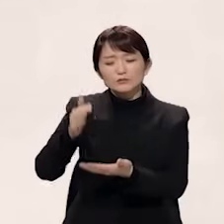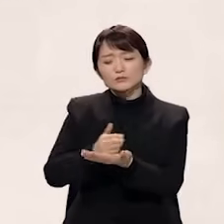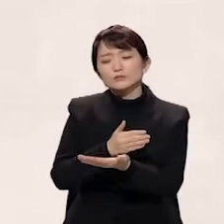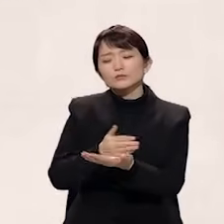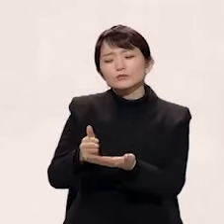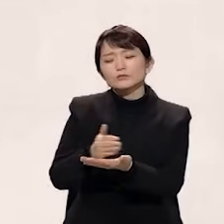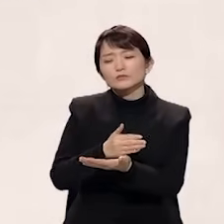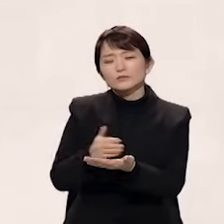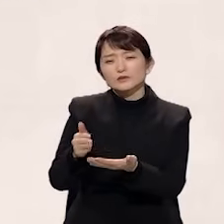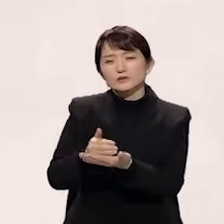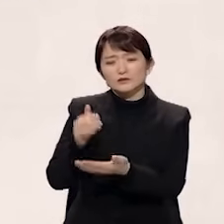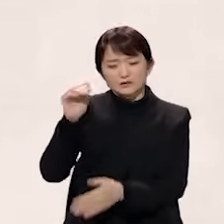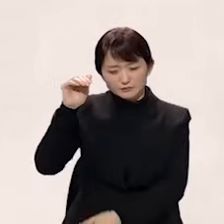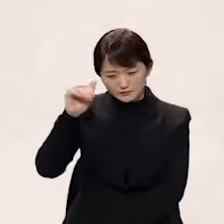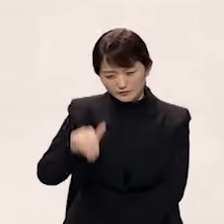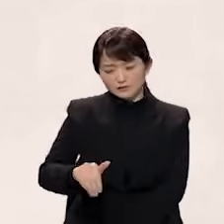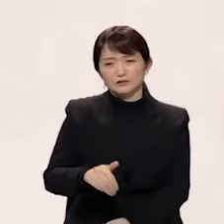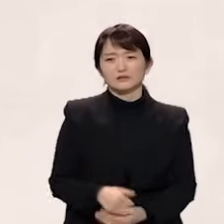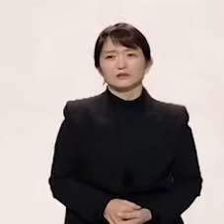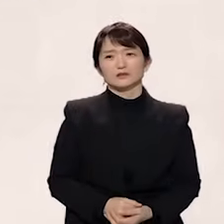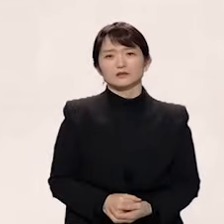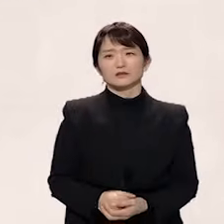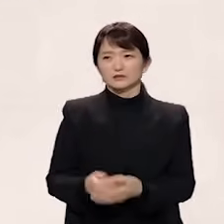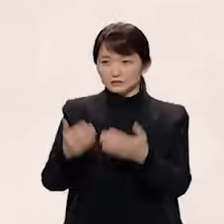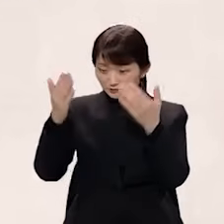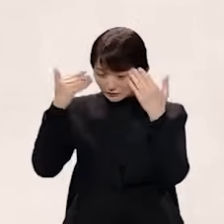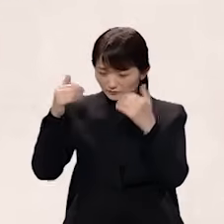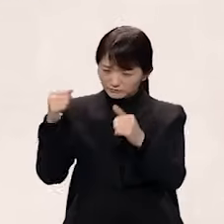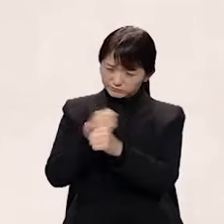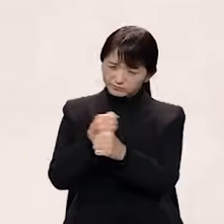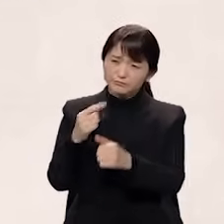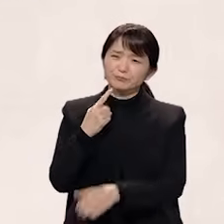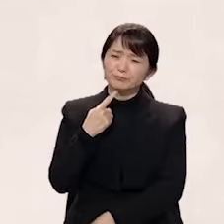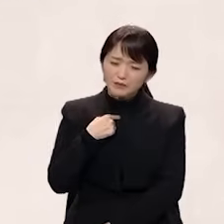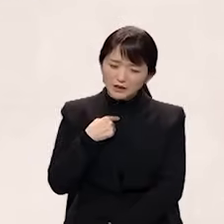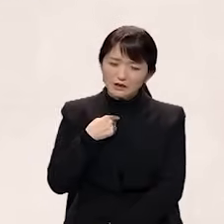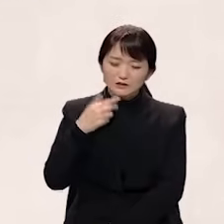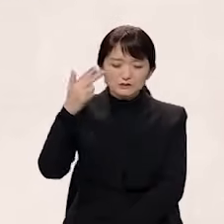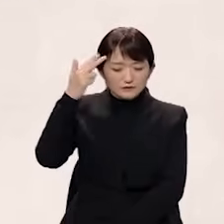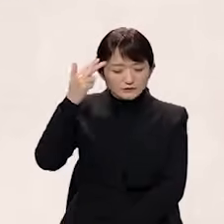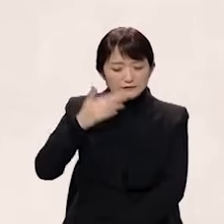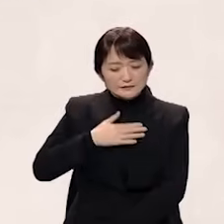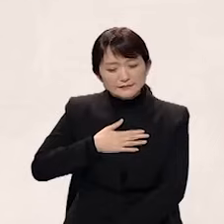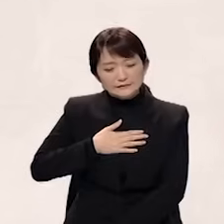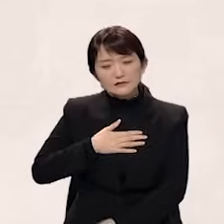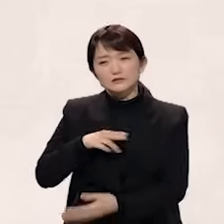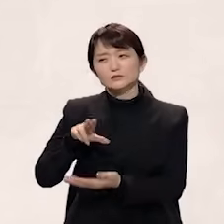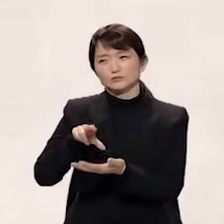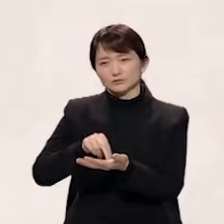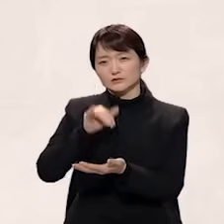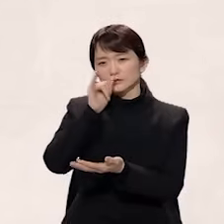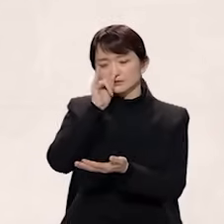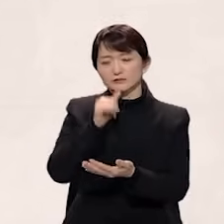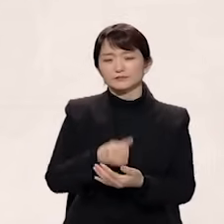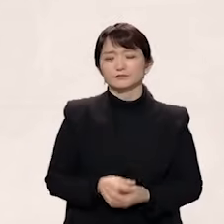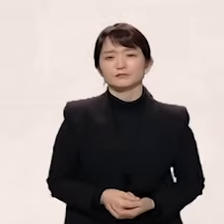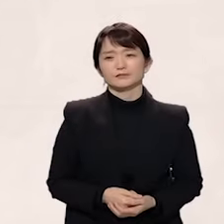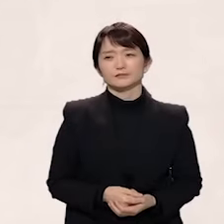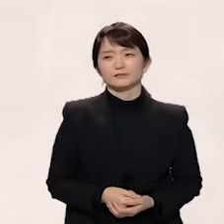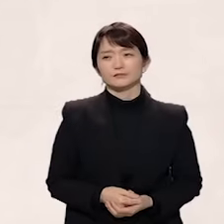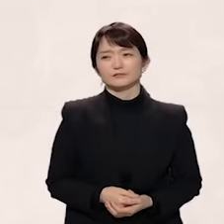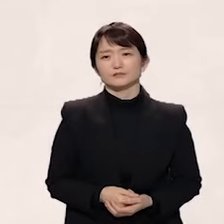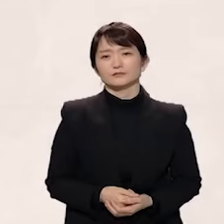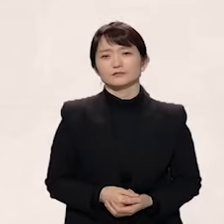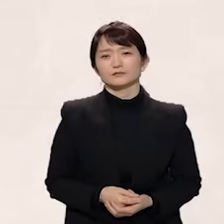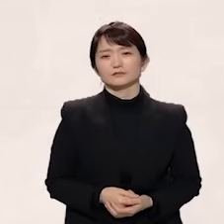심심 미약을 주장을 했고요 또 학교 폭력 그 경험 때문에 정치적이나 감정적으로 문제가 있는 상태였다 이런 얘기들을 장황하게